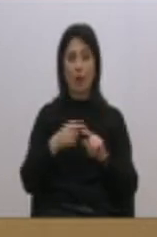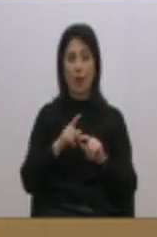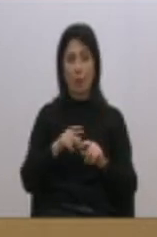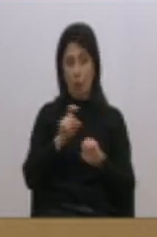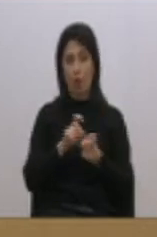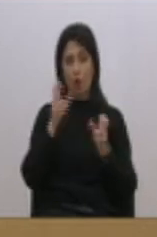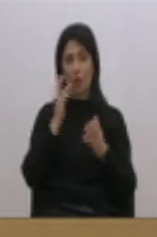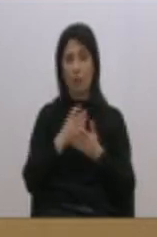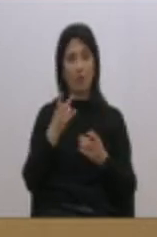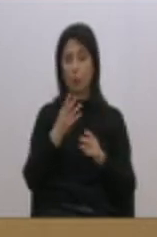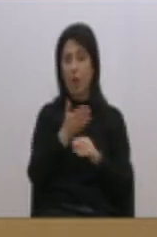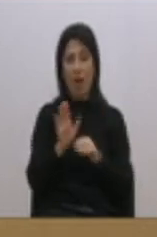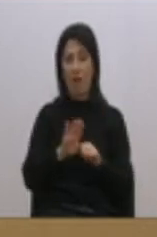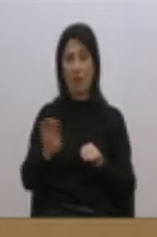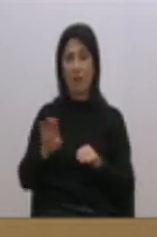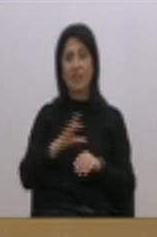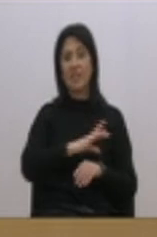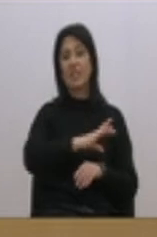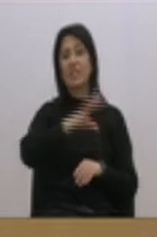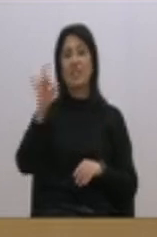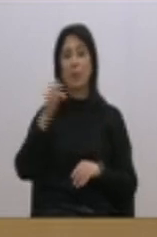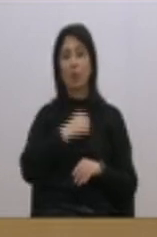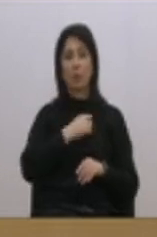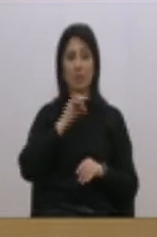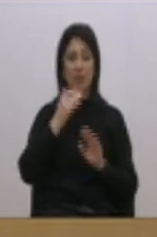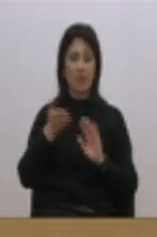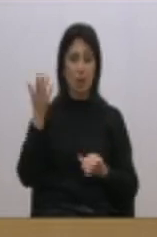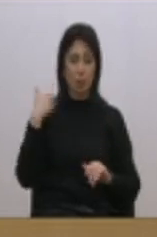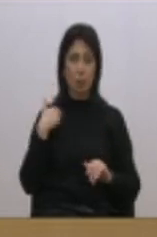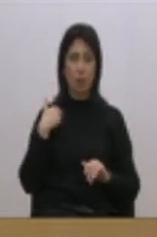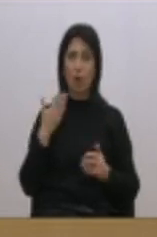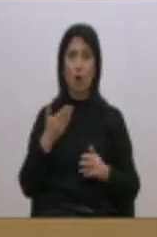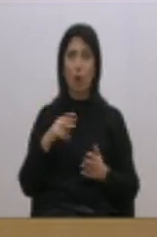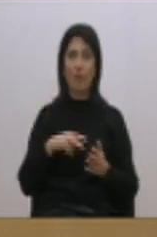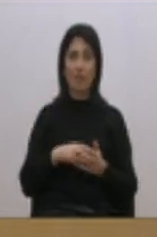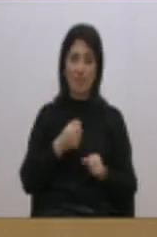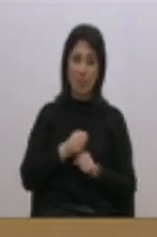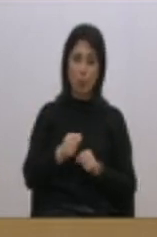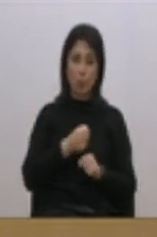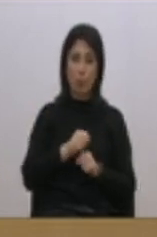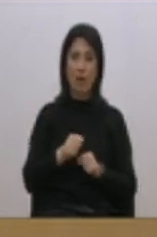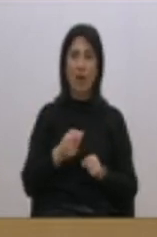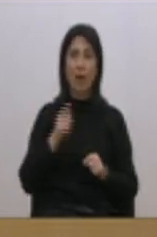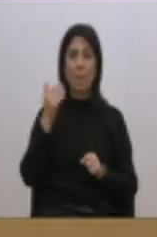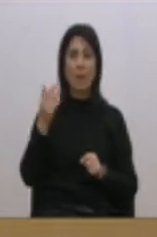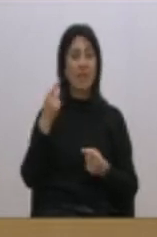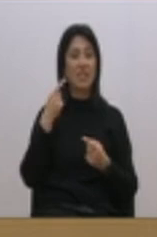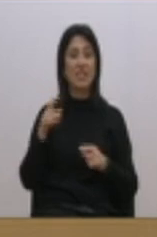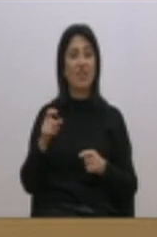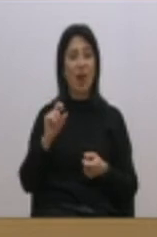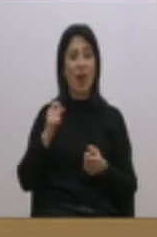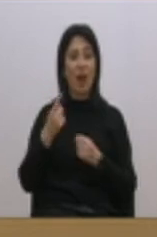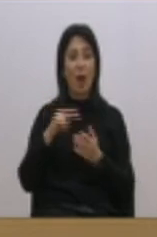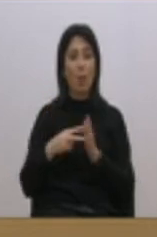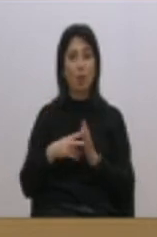da chven unda gavemijnot sabchota samkhedro tsarsus romelis inda izulebaze imetoro mat sva amotsanebi